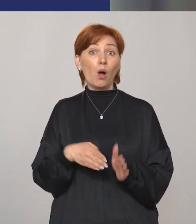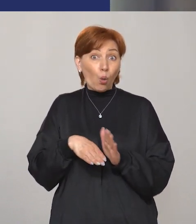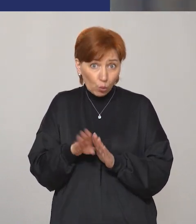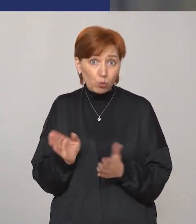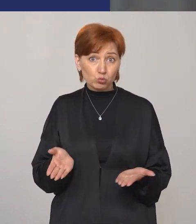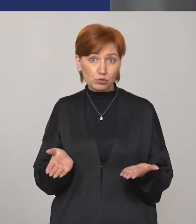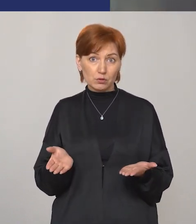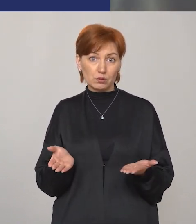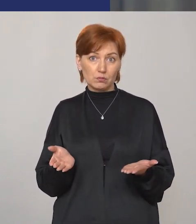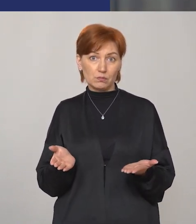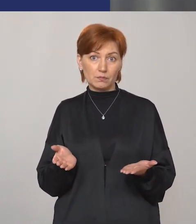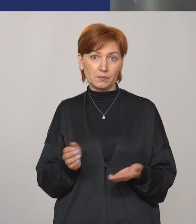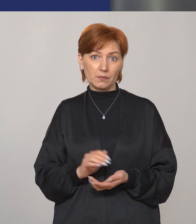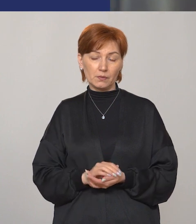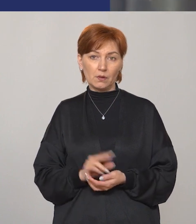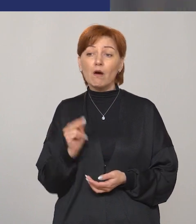Лучше?